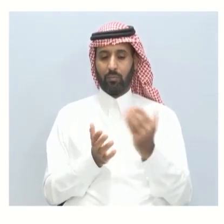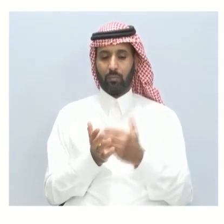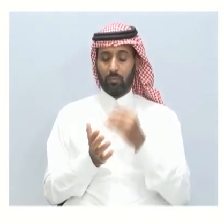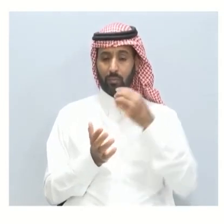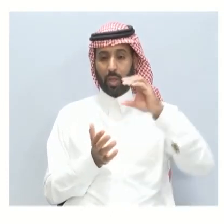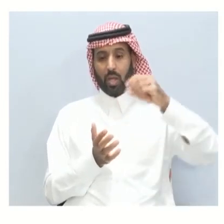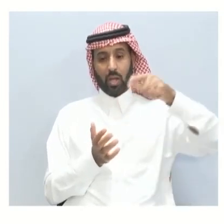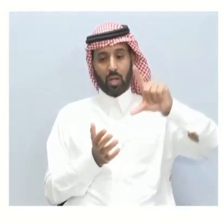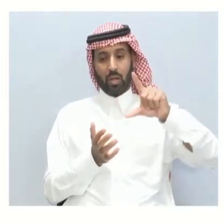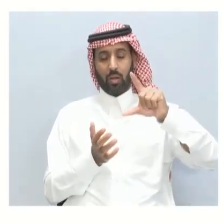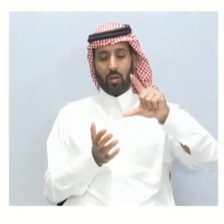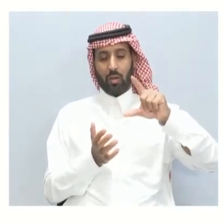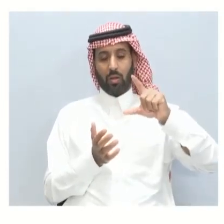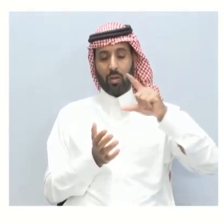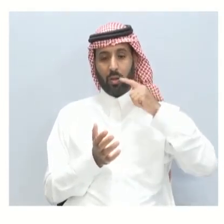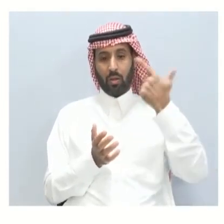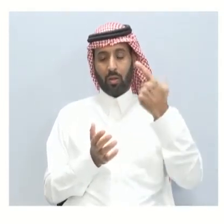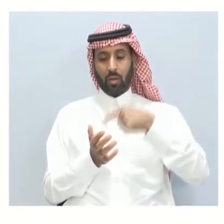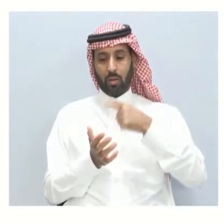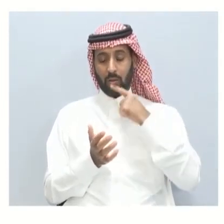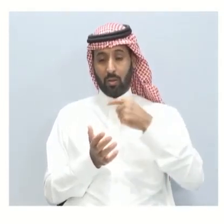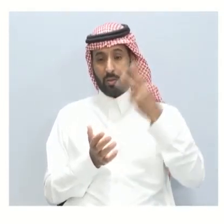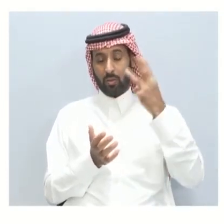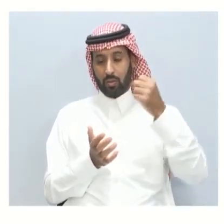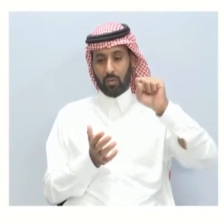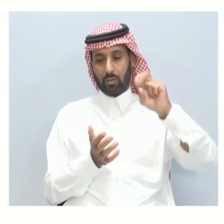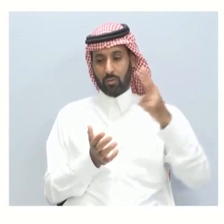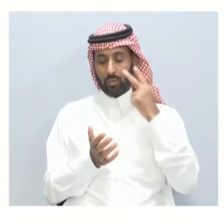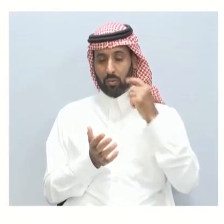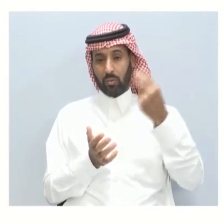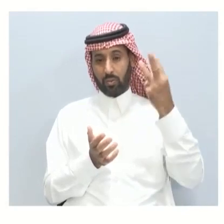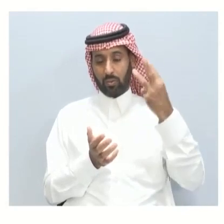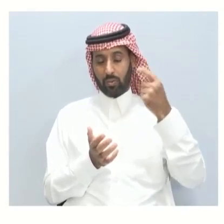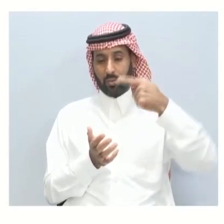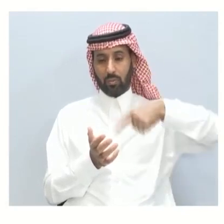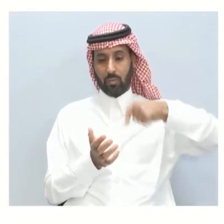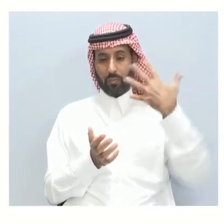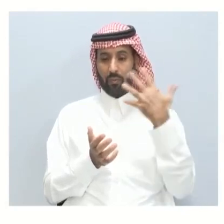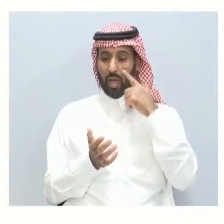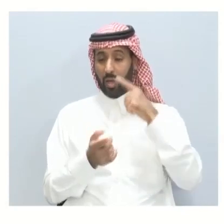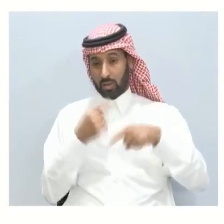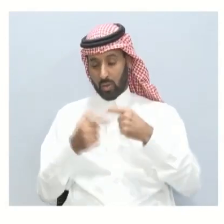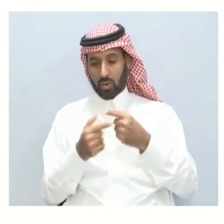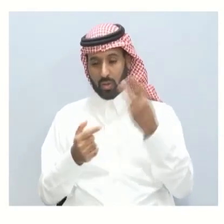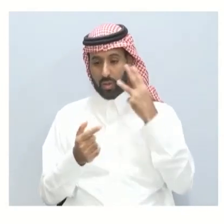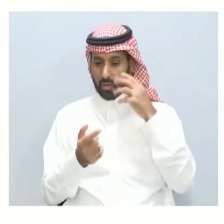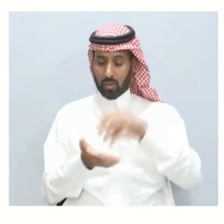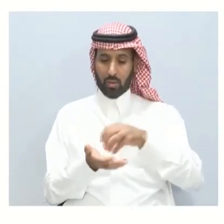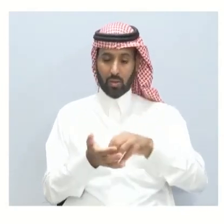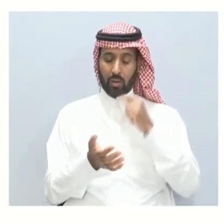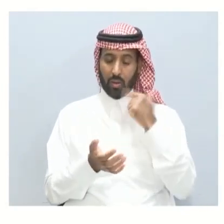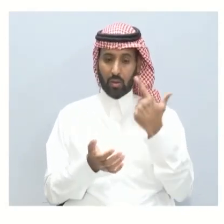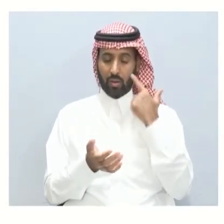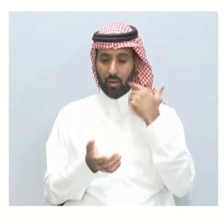للكلور السابع عشر ثري اس تو ثري بي 5 ايضا يقع في الدوره الثالثه وفي المجموعه